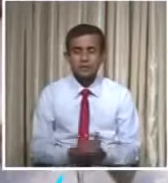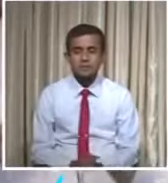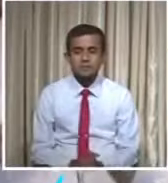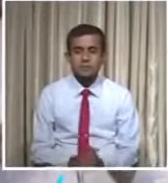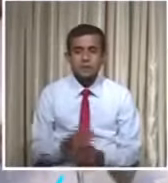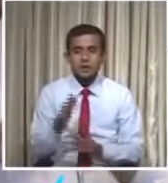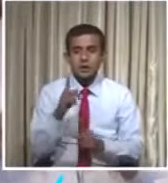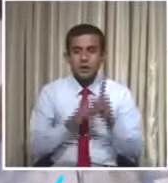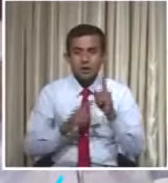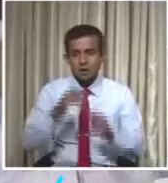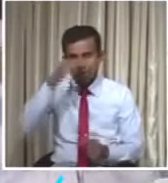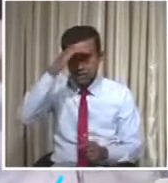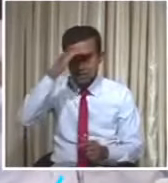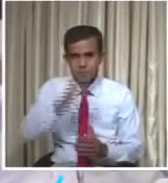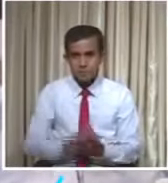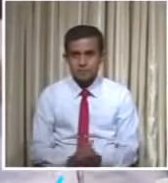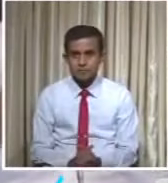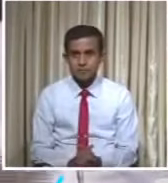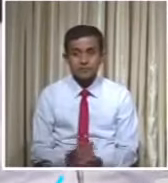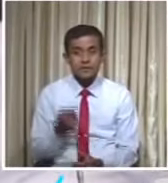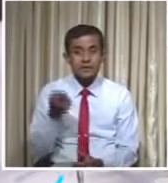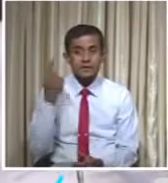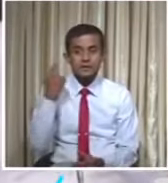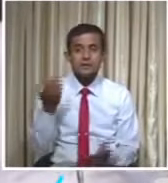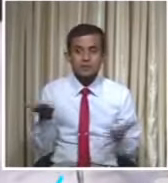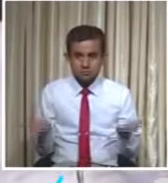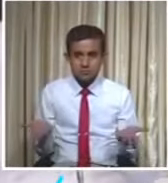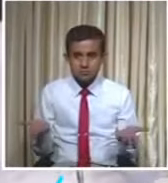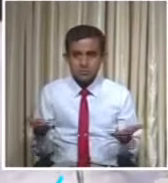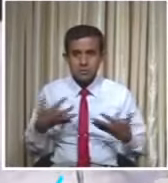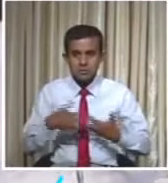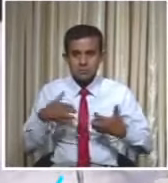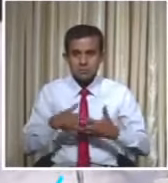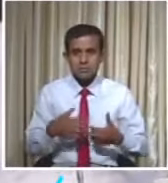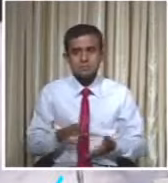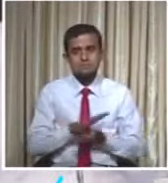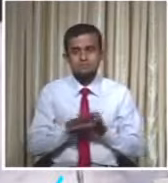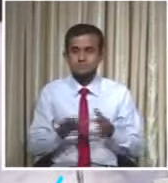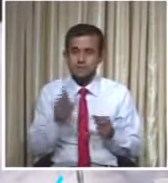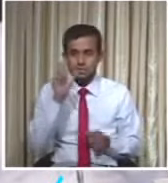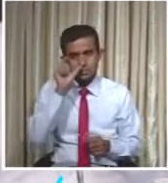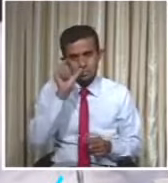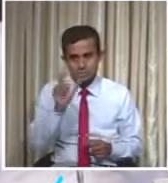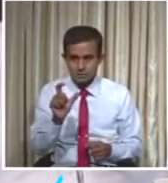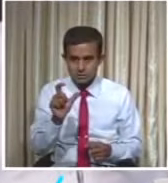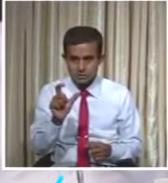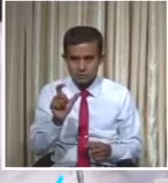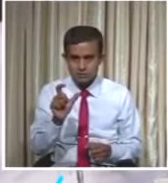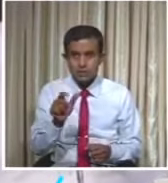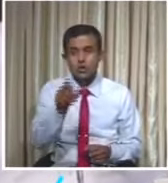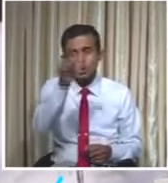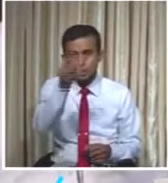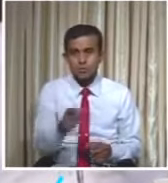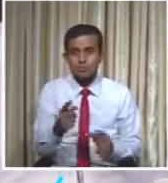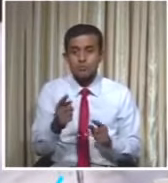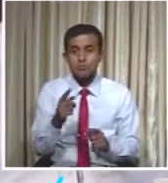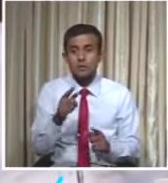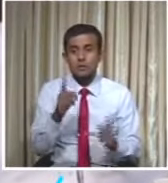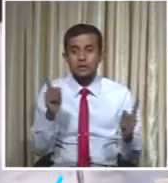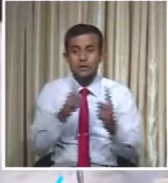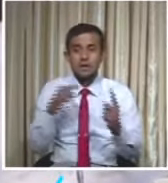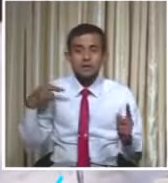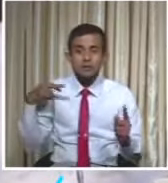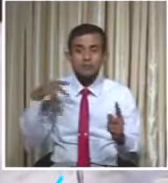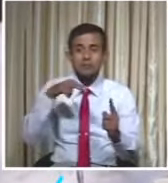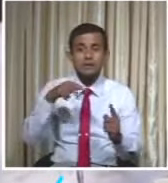ගරු කතානායකතුමනි ඊයේ මෙතන වෙච්ච සිද්ධිය අපි හොඳට බලන් හිටියා ඔබතුමාත් එක්ක කතා කරන්න මේ පැත්තට ආවේ කවුද